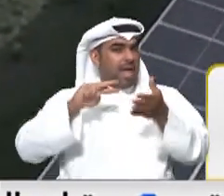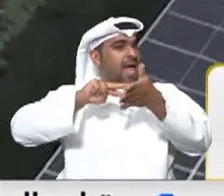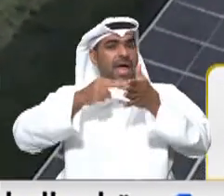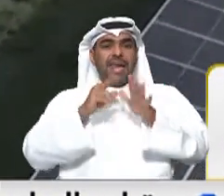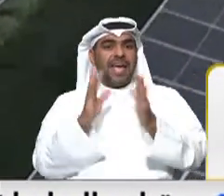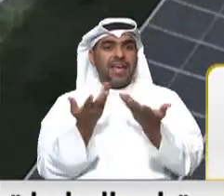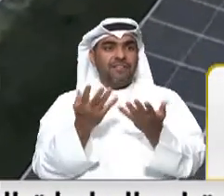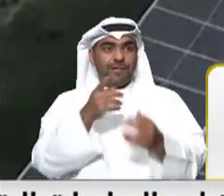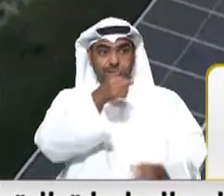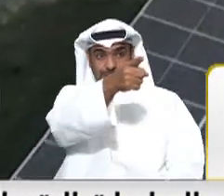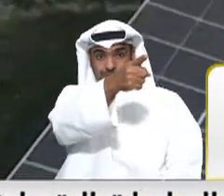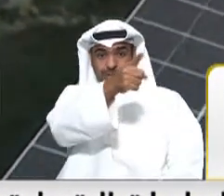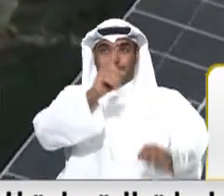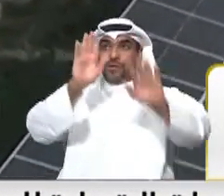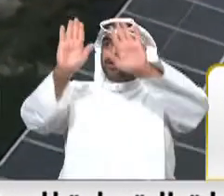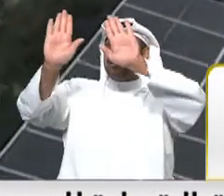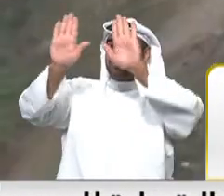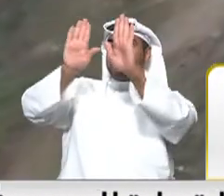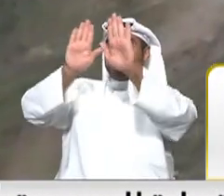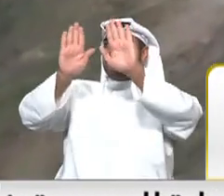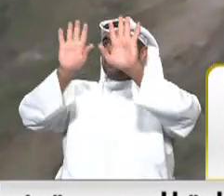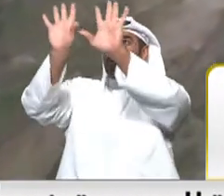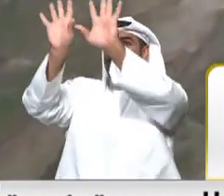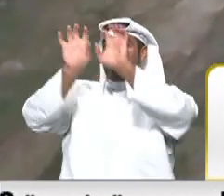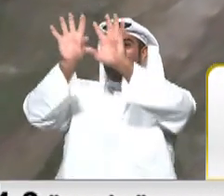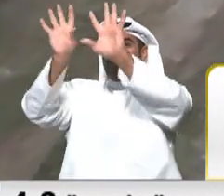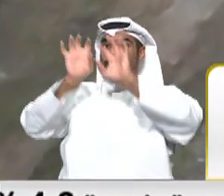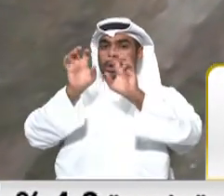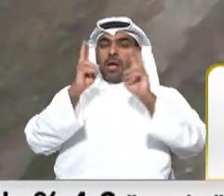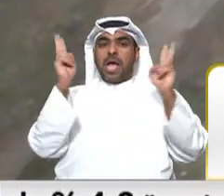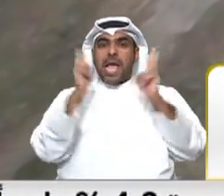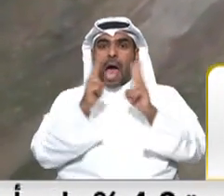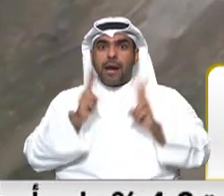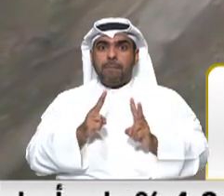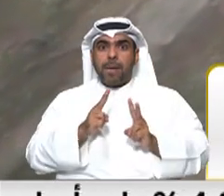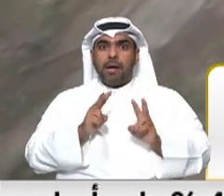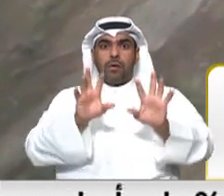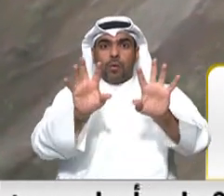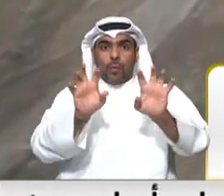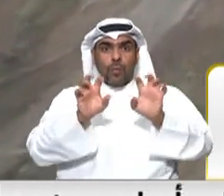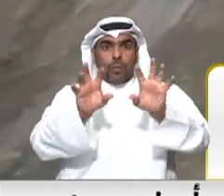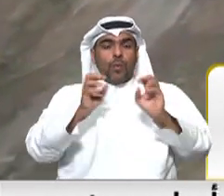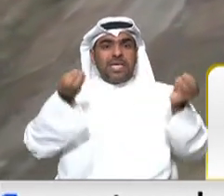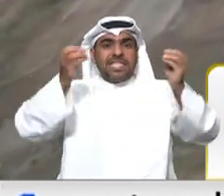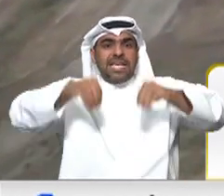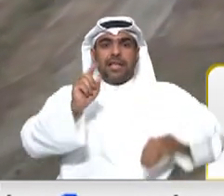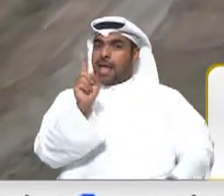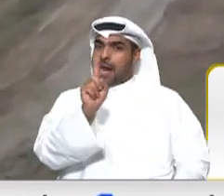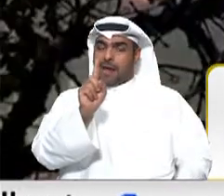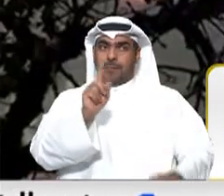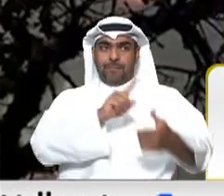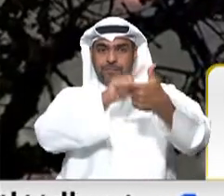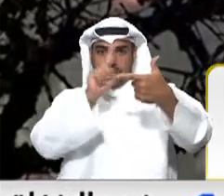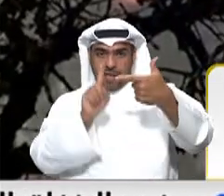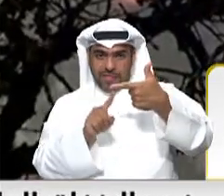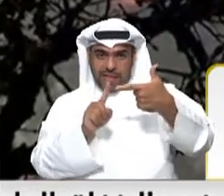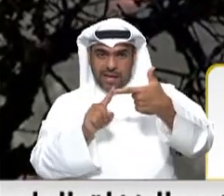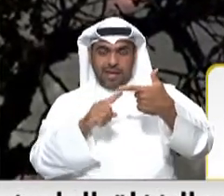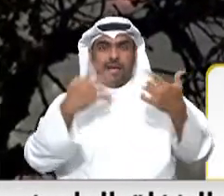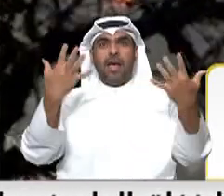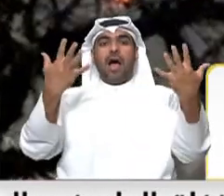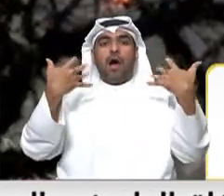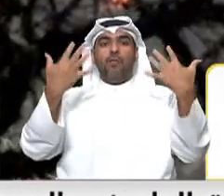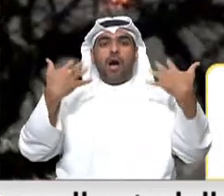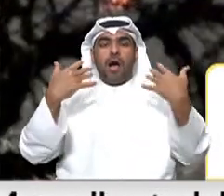2025 تدعو الحكومه الى التاكد من ان خطط المناخ للعقد المقبل بما للحد من